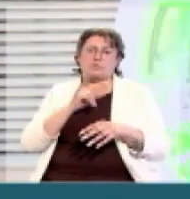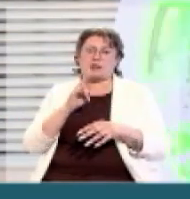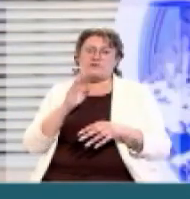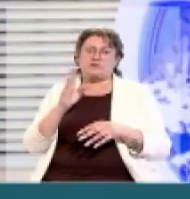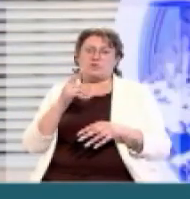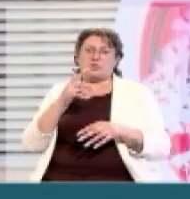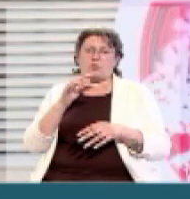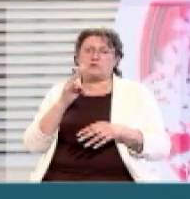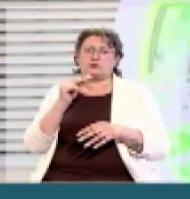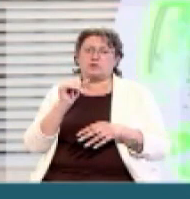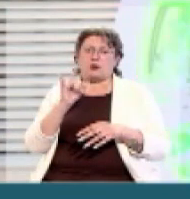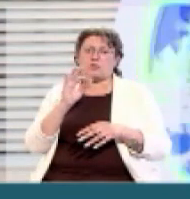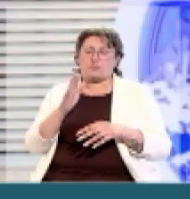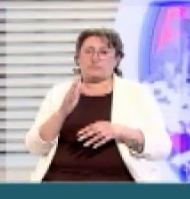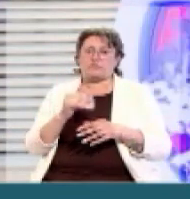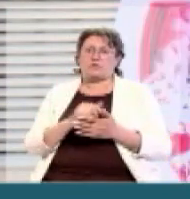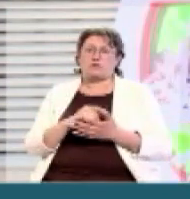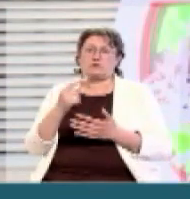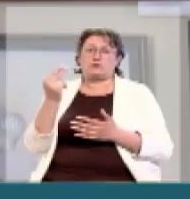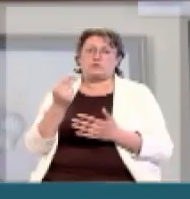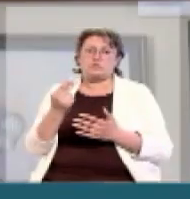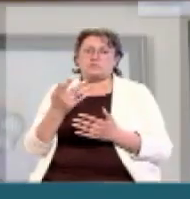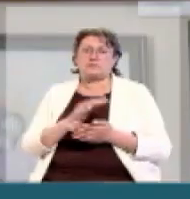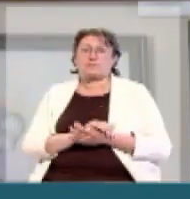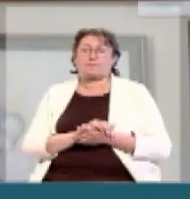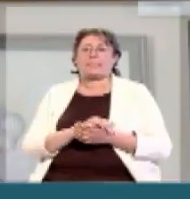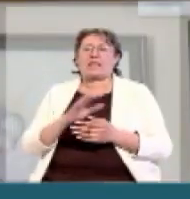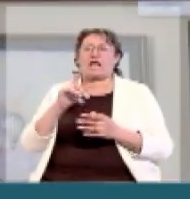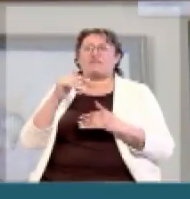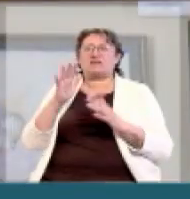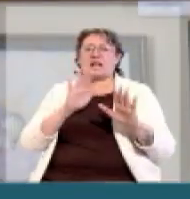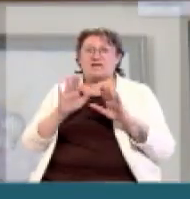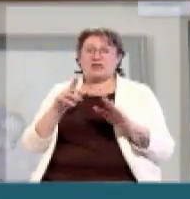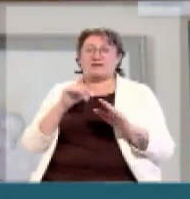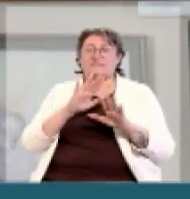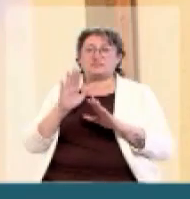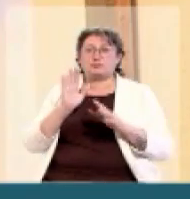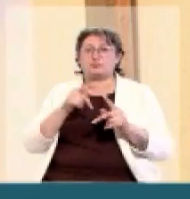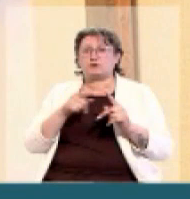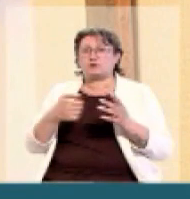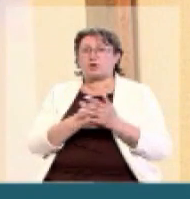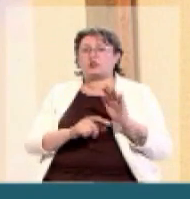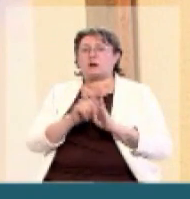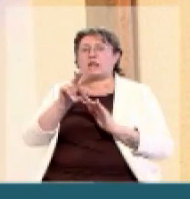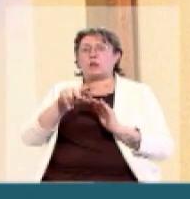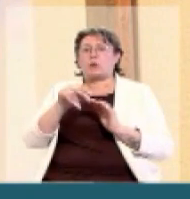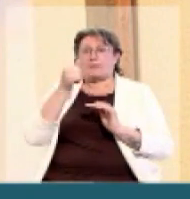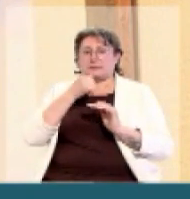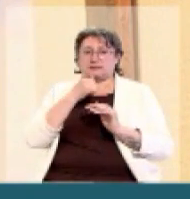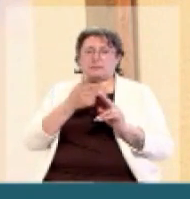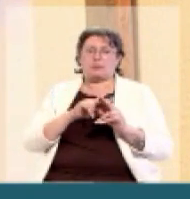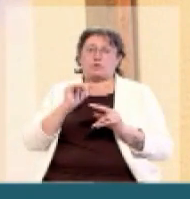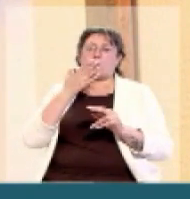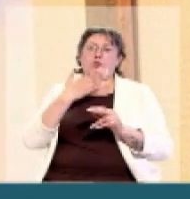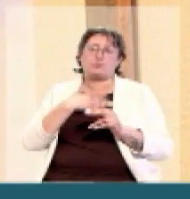Николай Васильевич Гончаров, член Союза художников Республики Казахстан. Как отмечают в картинной галерее, выставка будет длиться до начала июля месяца. Поэтому